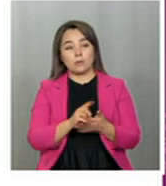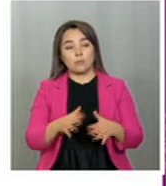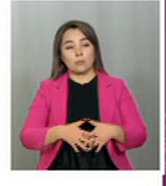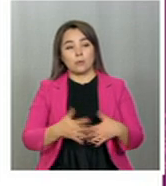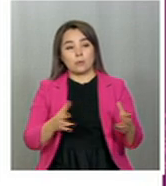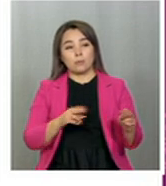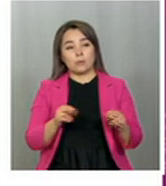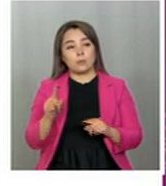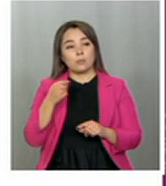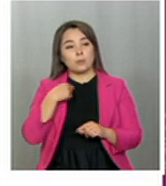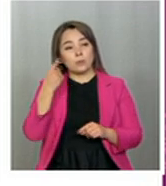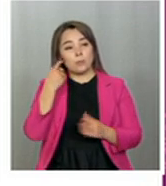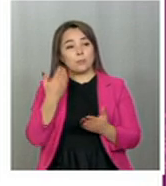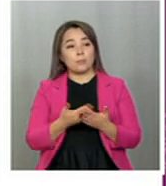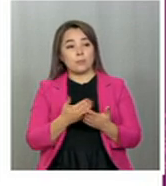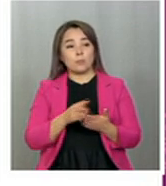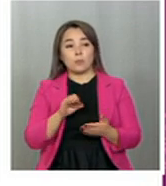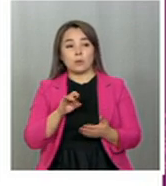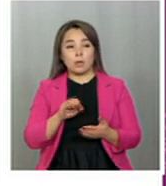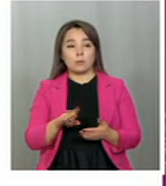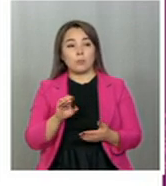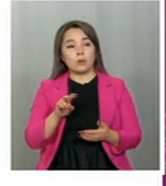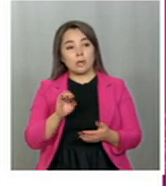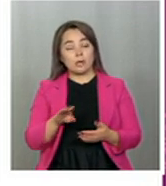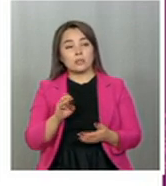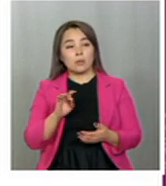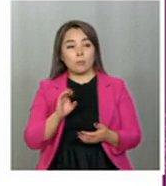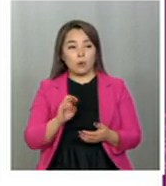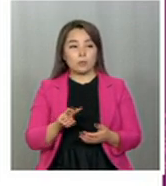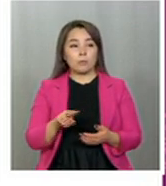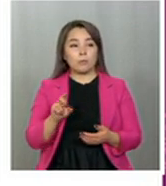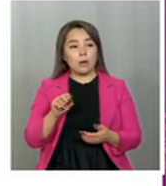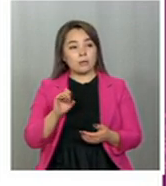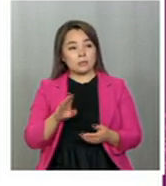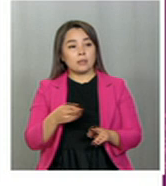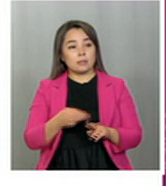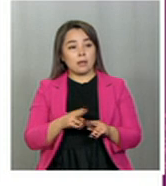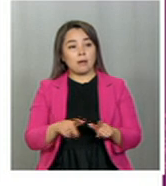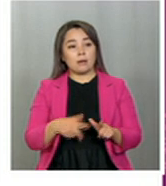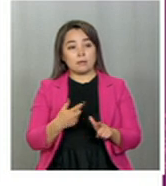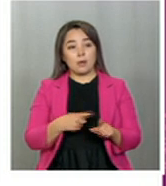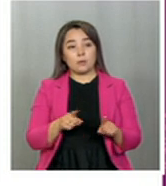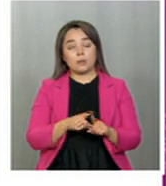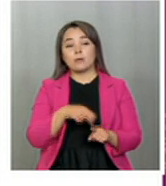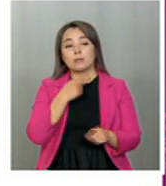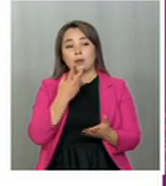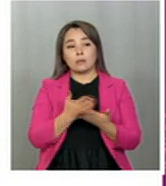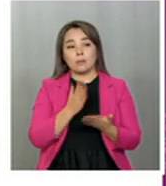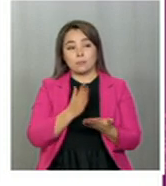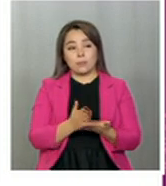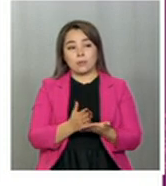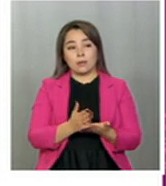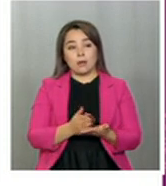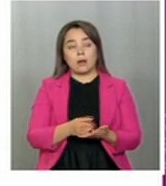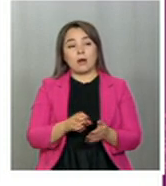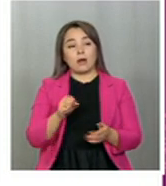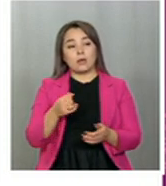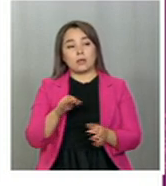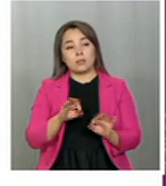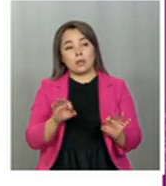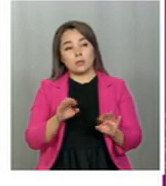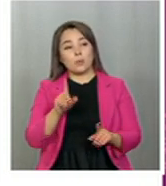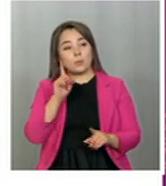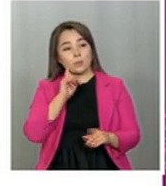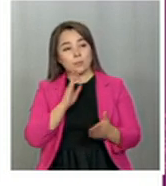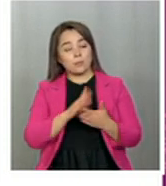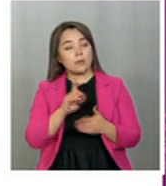деймін. Мәселен, Мұрат, Болат, Ербол, Бақыт деген аттарды алып қараңдаршы. Айтуға да ақшам,